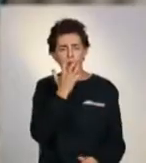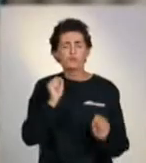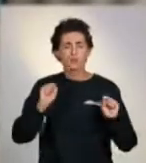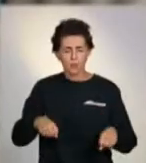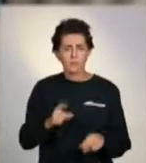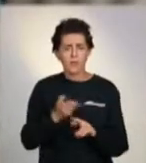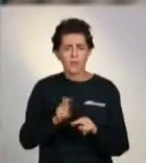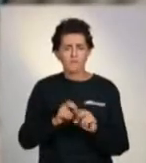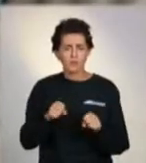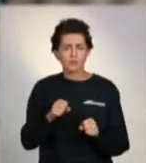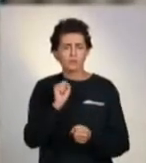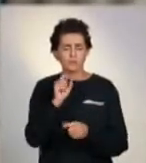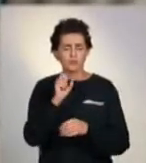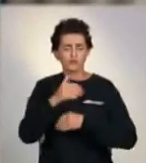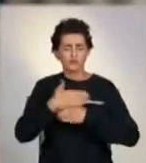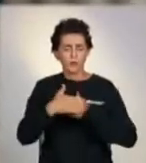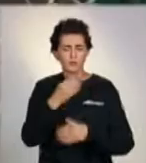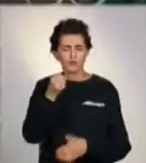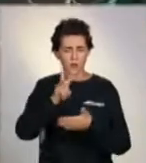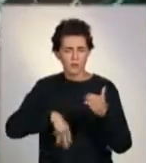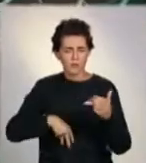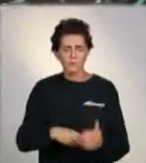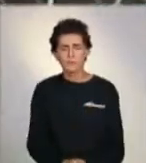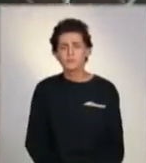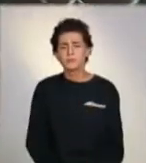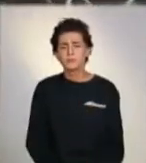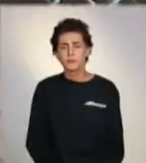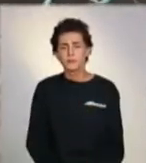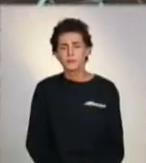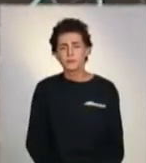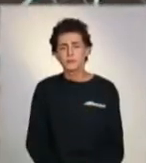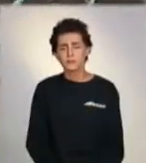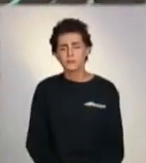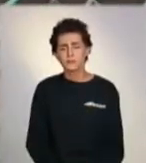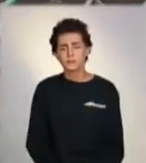можуть покарати. Марія Сергієва, Максим Кривошеєнко, телеканал Донбас.